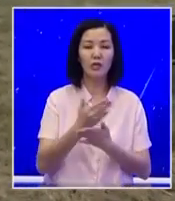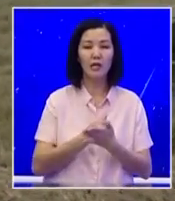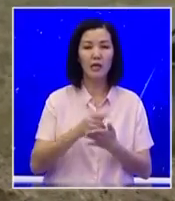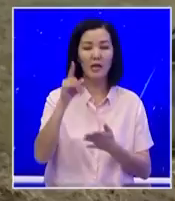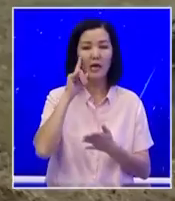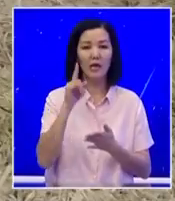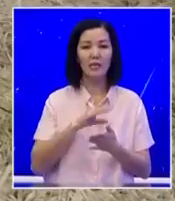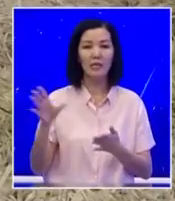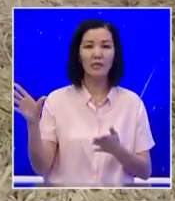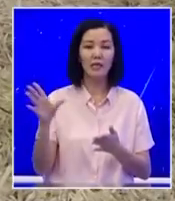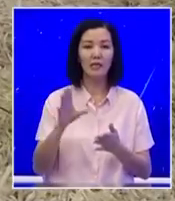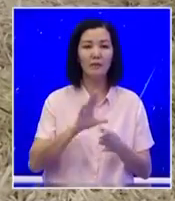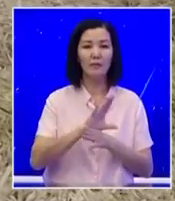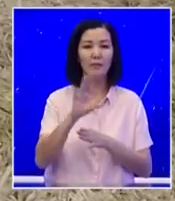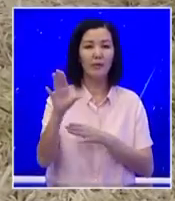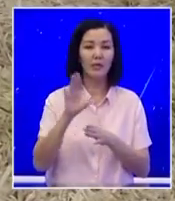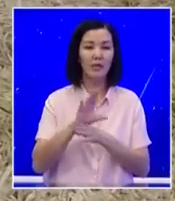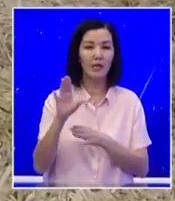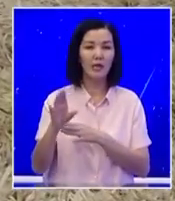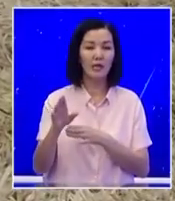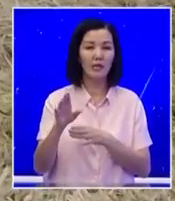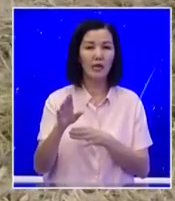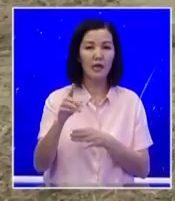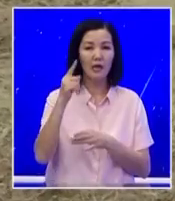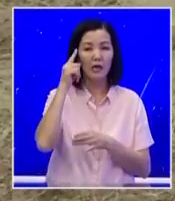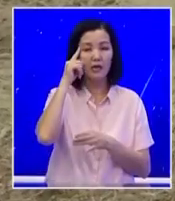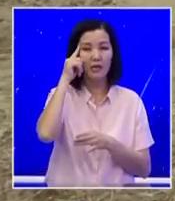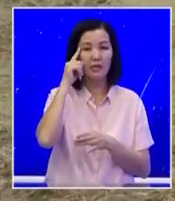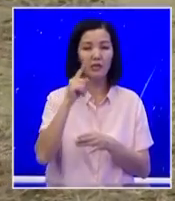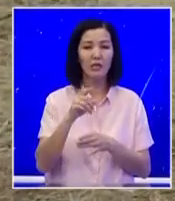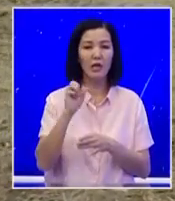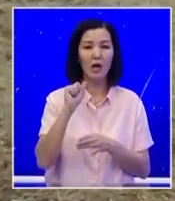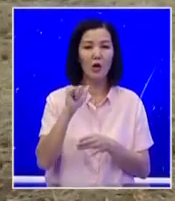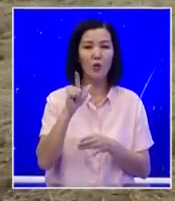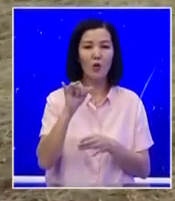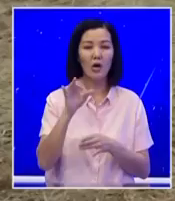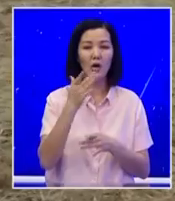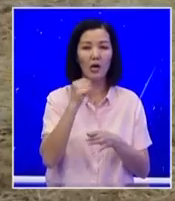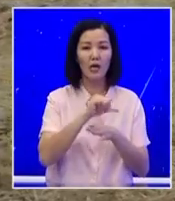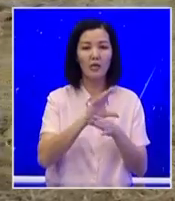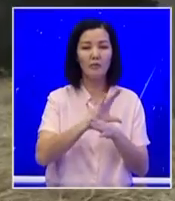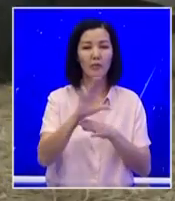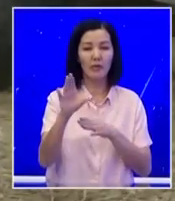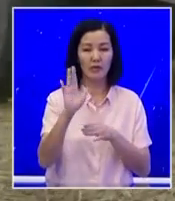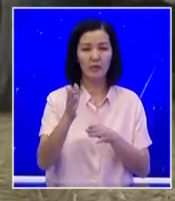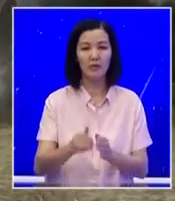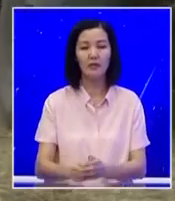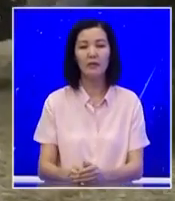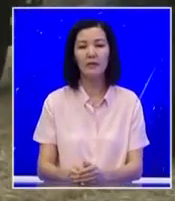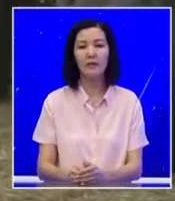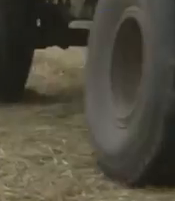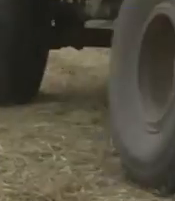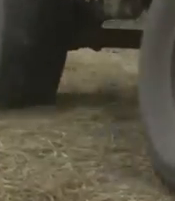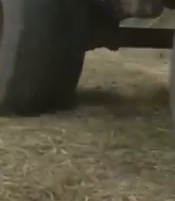еліміздің түкпір-түкпіріне жіберіледі. Көршідегі қырғыз бен алыстағы ауған жерлеріне де экспортқа шығарылады. Амина Құдайберген,